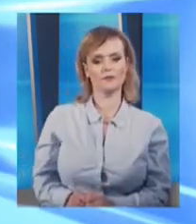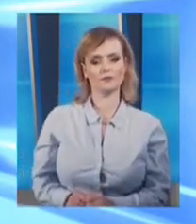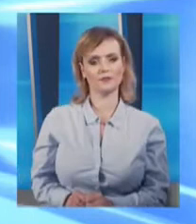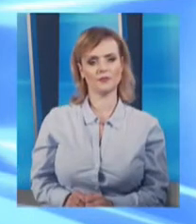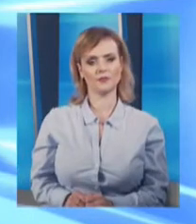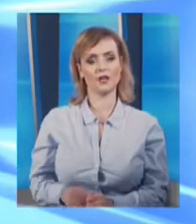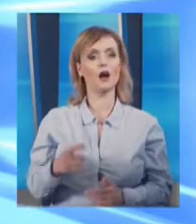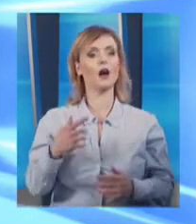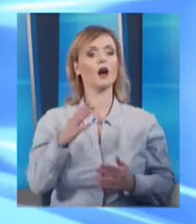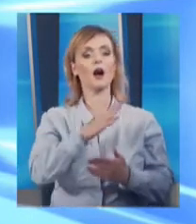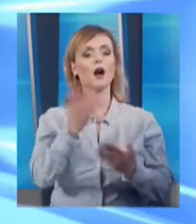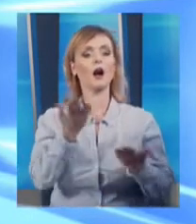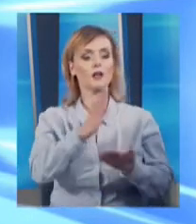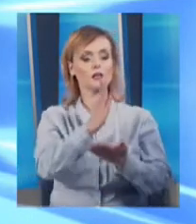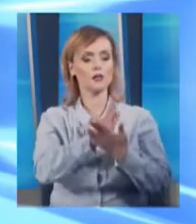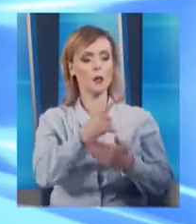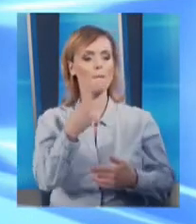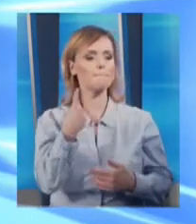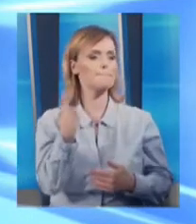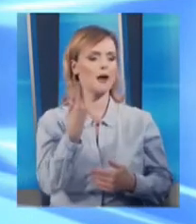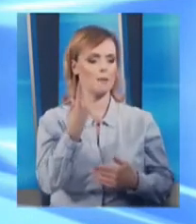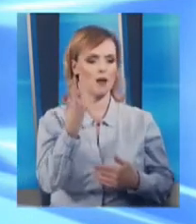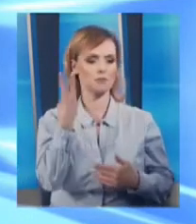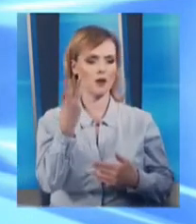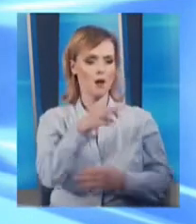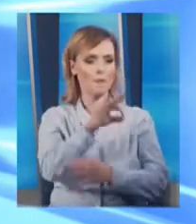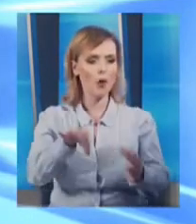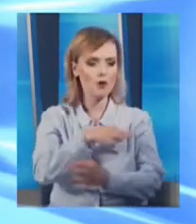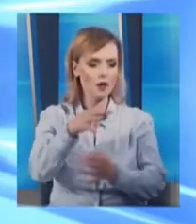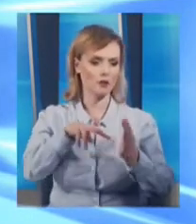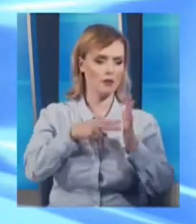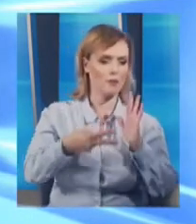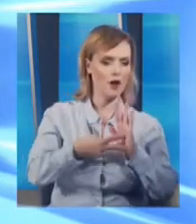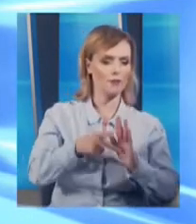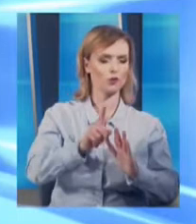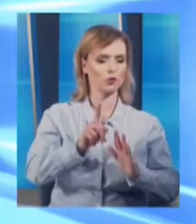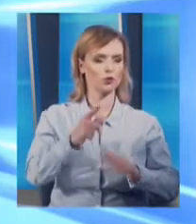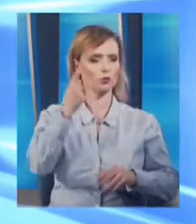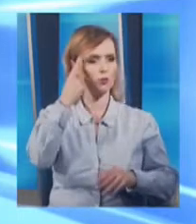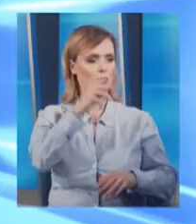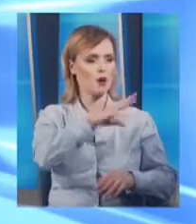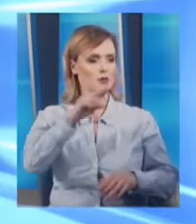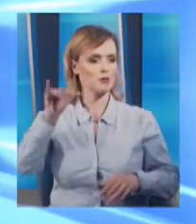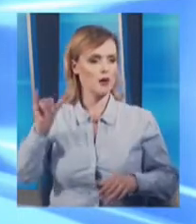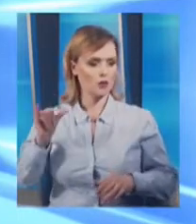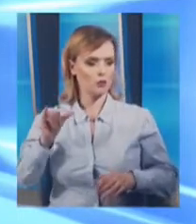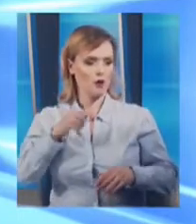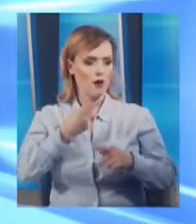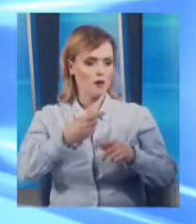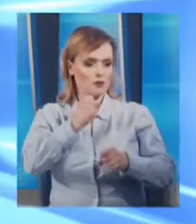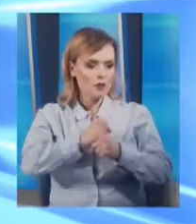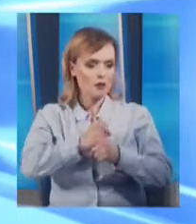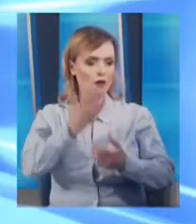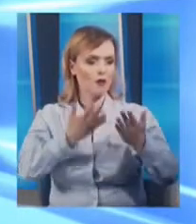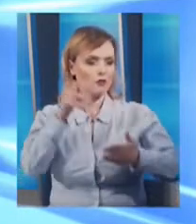sunt primele 3 lucruri pe care își propune doamna Sandu să le facă în cazul în care obține mandatul de